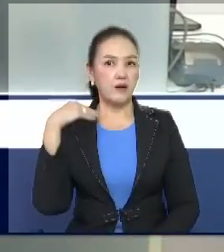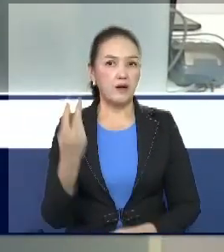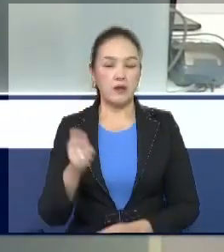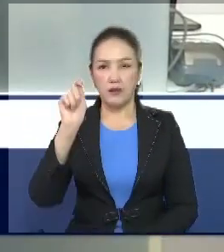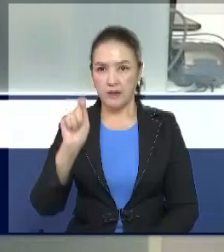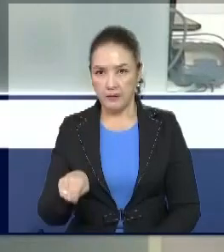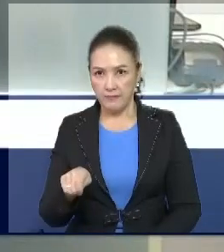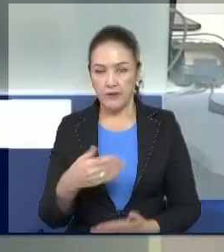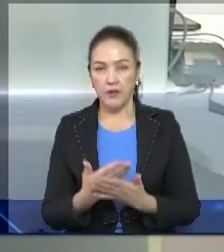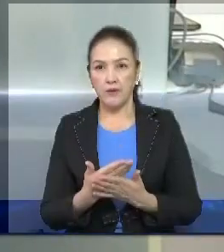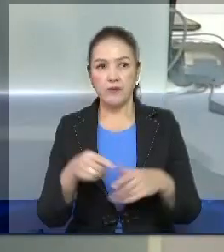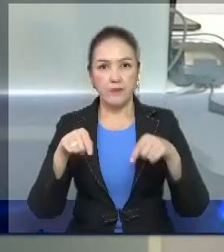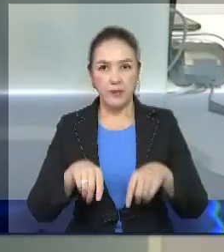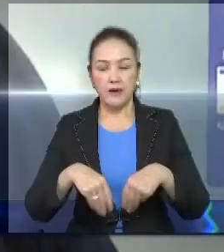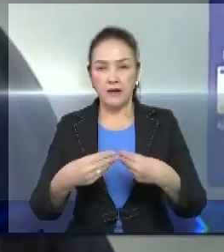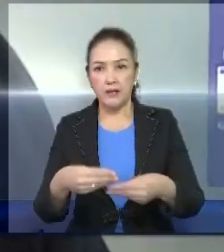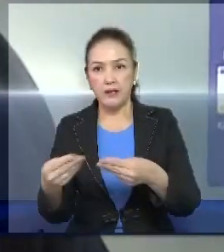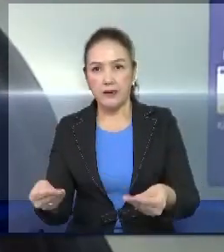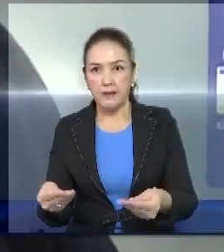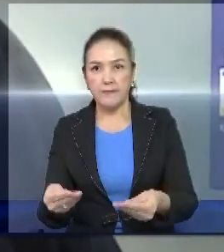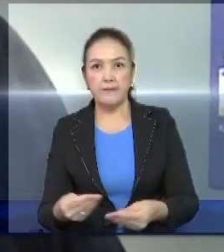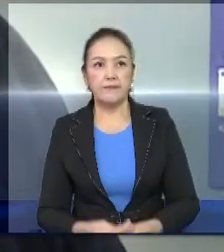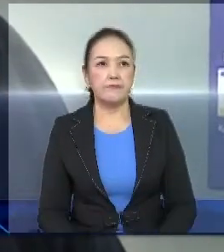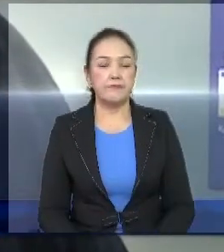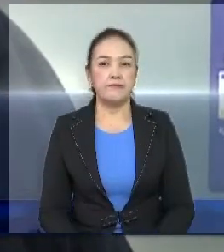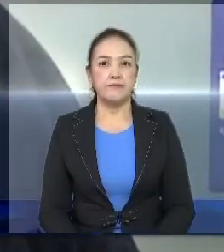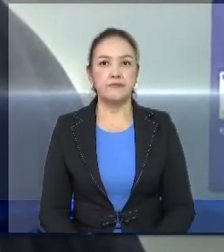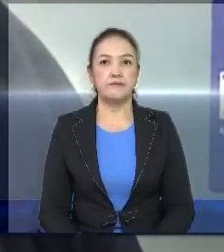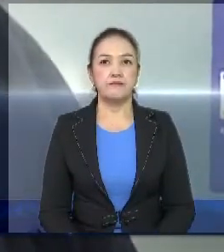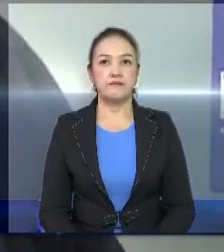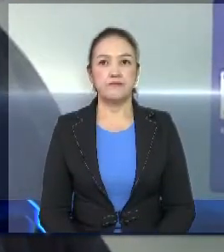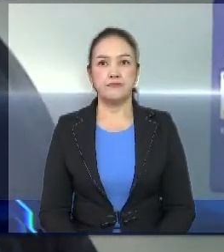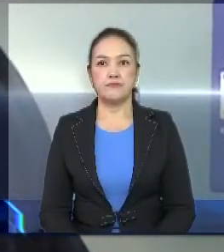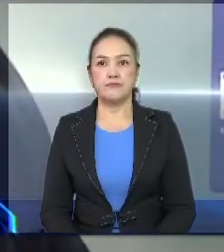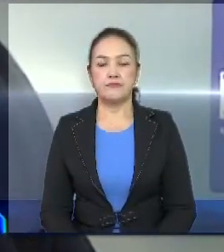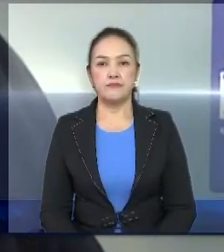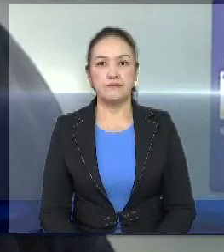келген жөнелтілімдерді осы жерден тарата аламыз. Төлемдер қабылдаймыз, оның ішінде